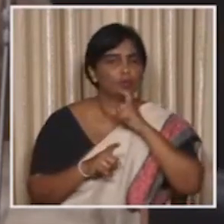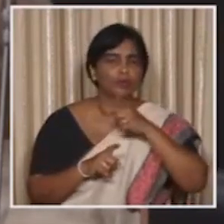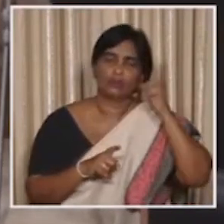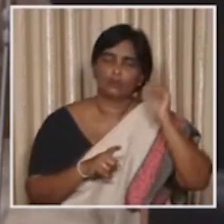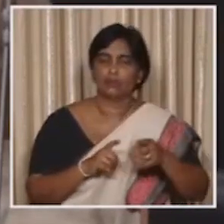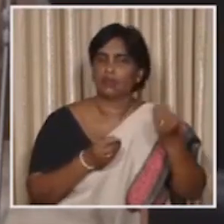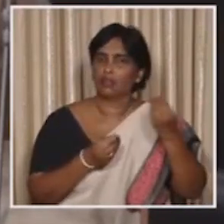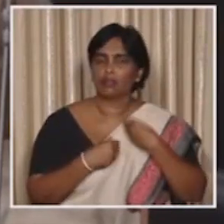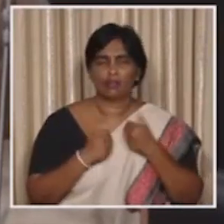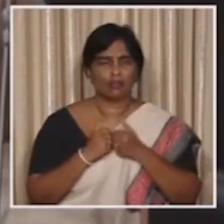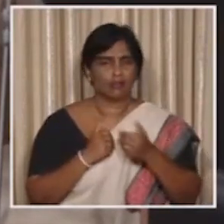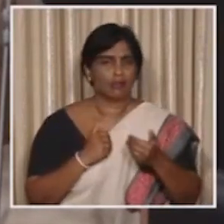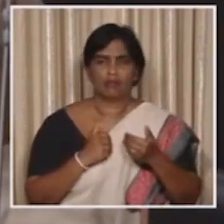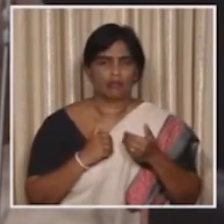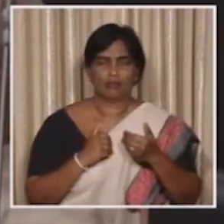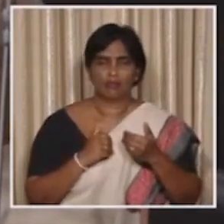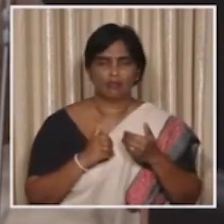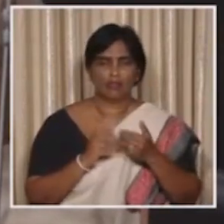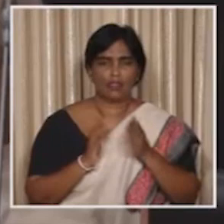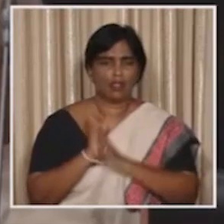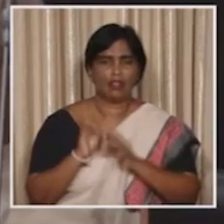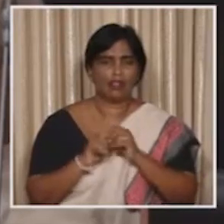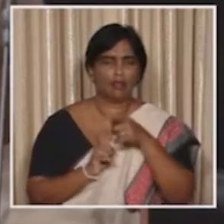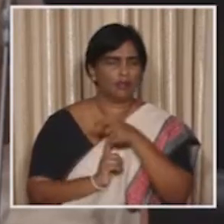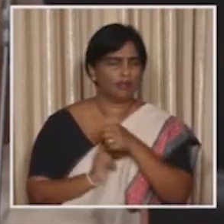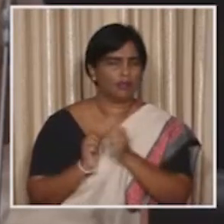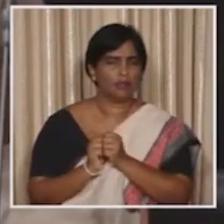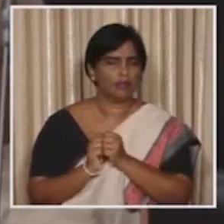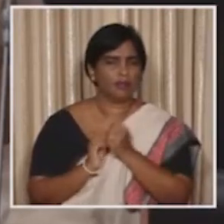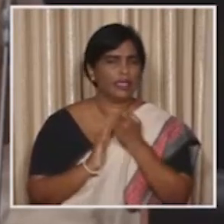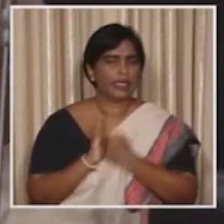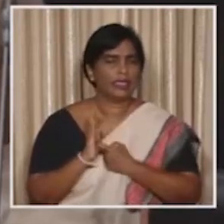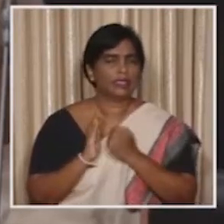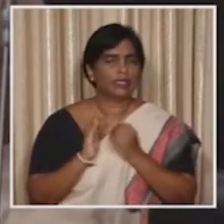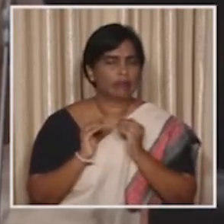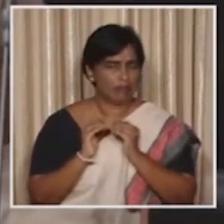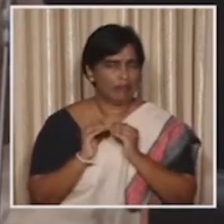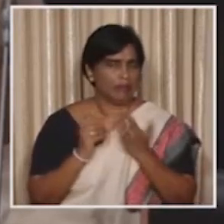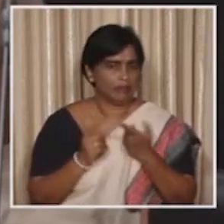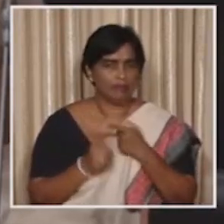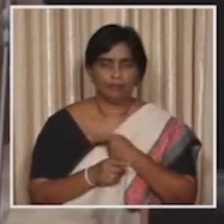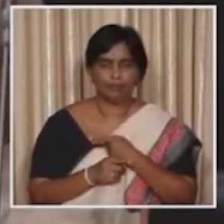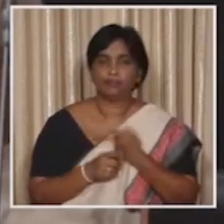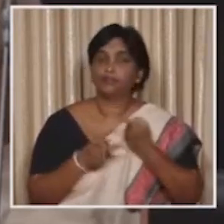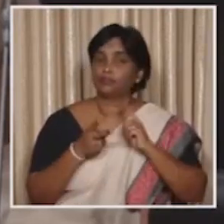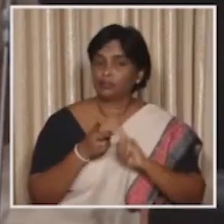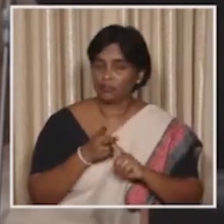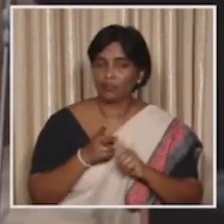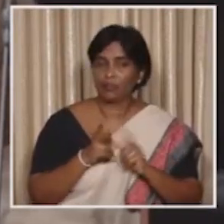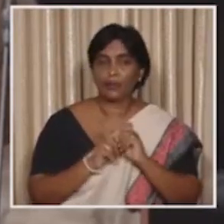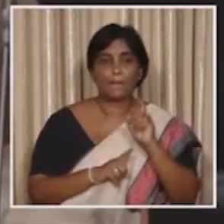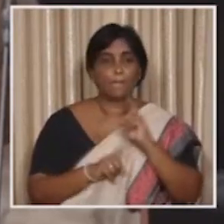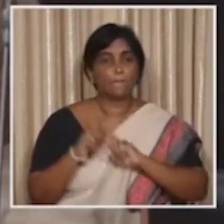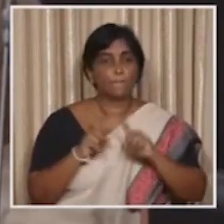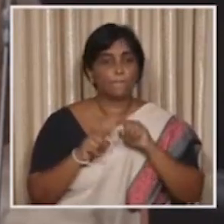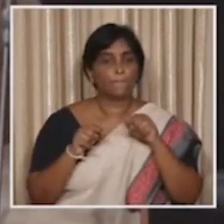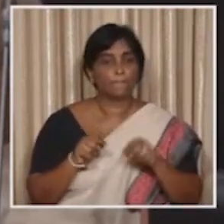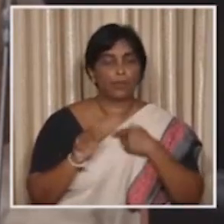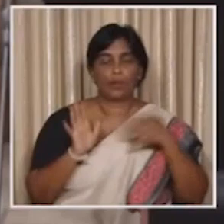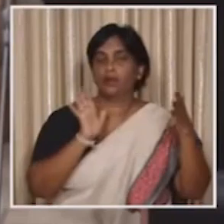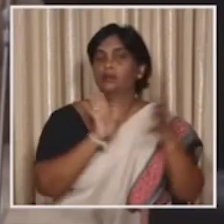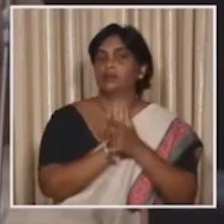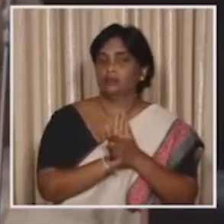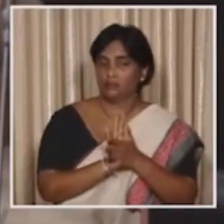දෙයි අපි කරන එක මේ ඇමතුමා කරපු එක නීත්‍යානුකූලද නැද්ද කියලා අනික කියන්නේ පාර්ලිමේන්තුව මේකට එකතු